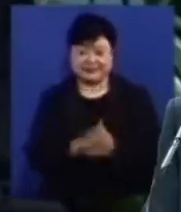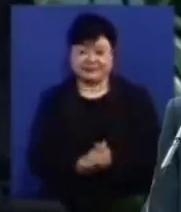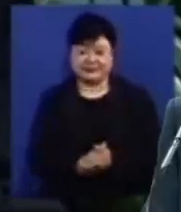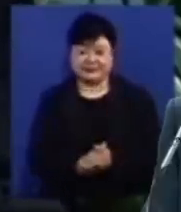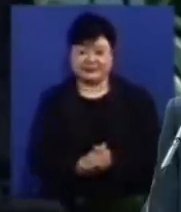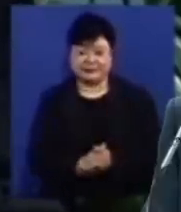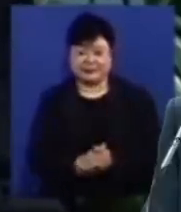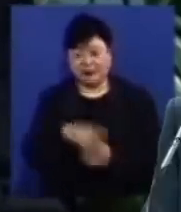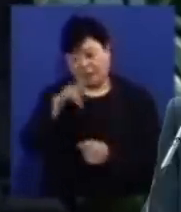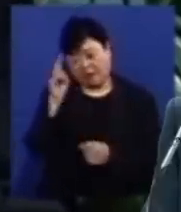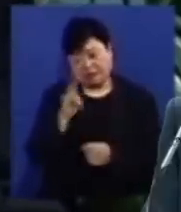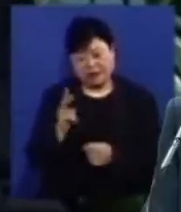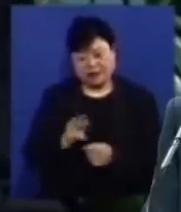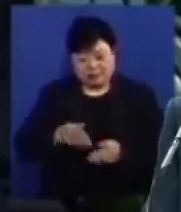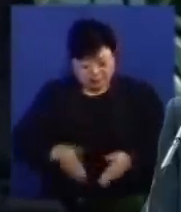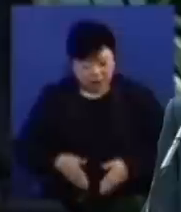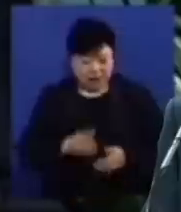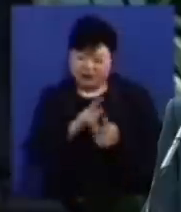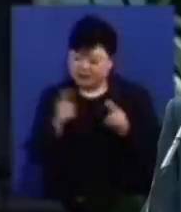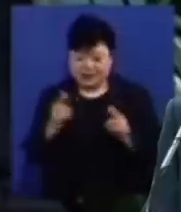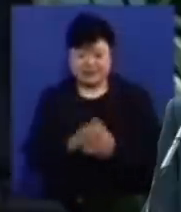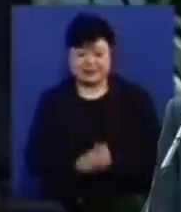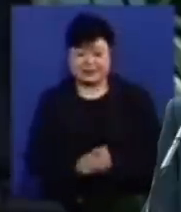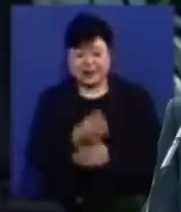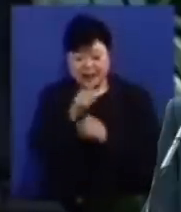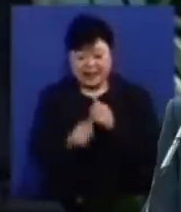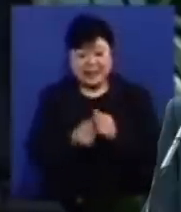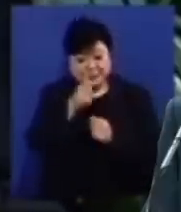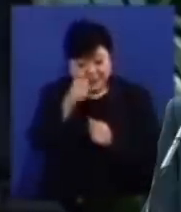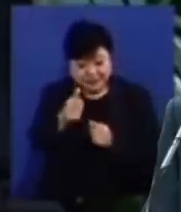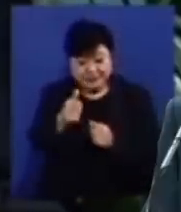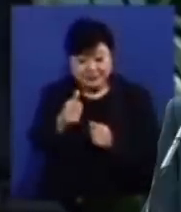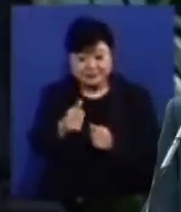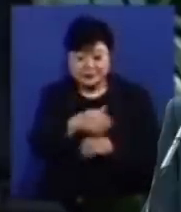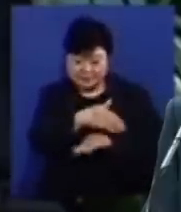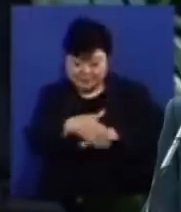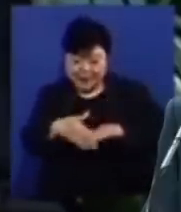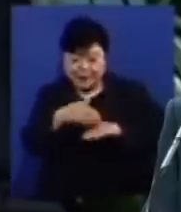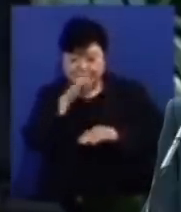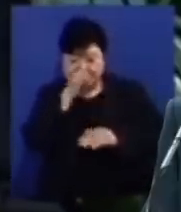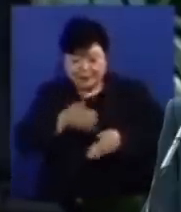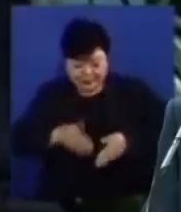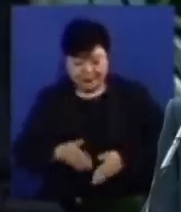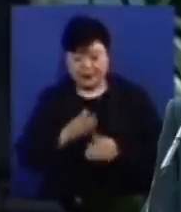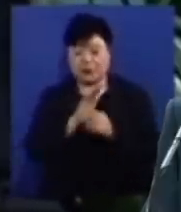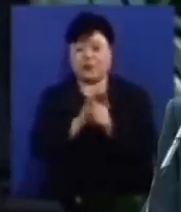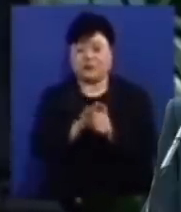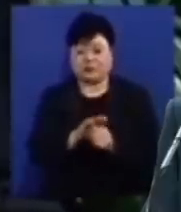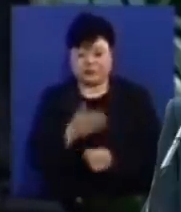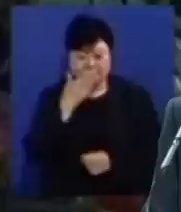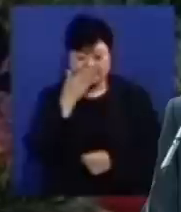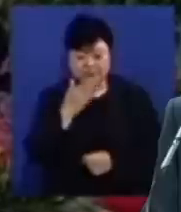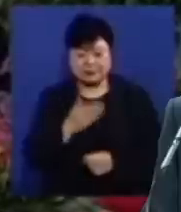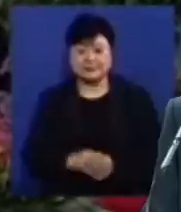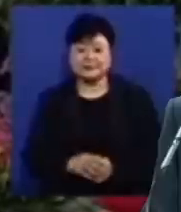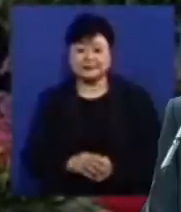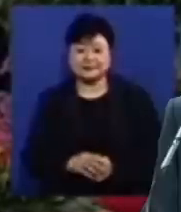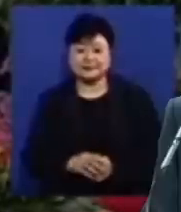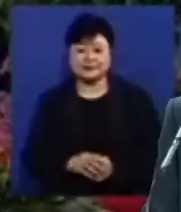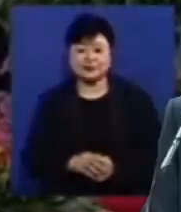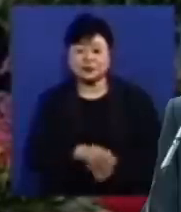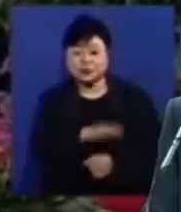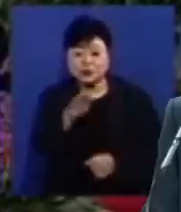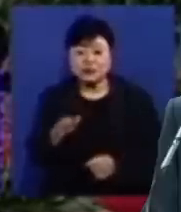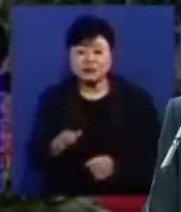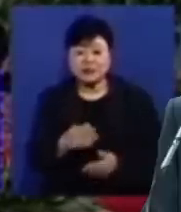가다 우연히 태어난 것이 아닙니다. 하나님이 계획하셔서 태어난 것입니다. 그러므로 에베소 2장 10절에